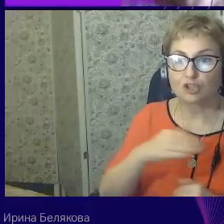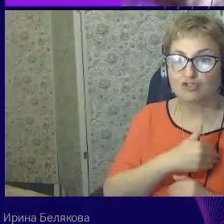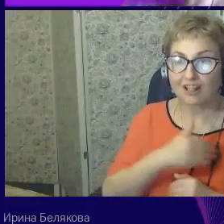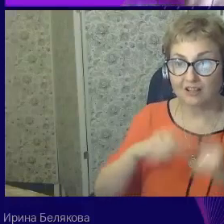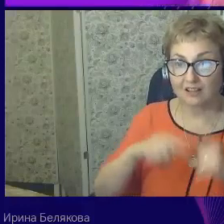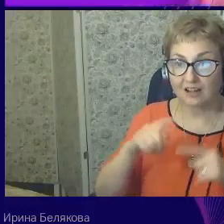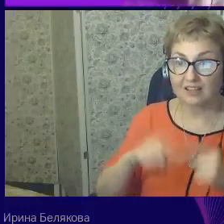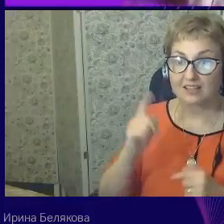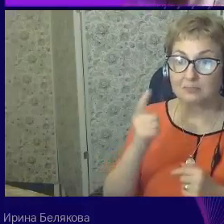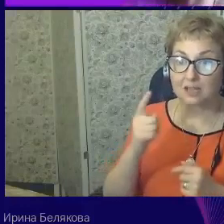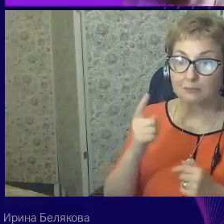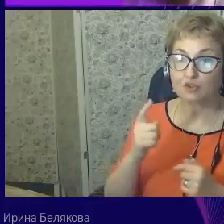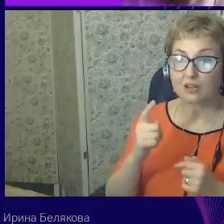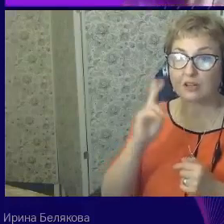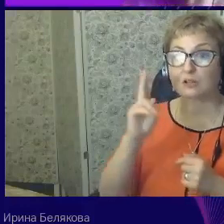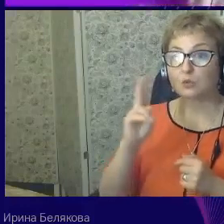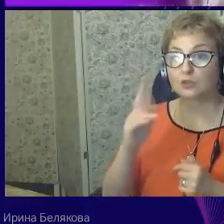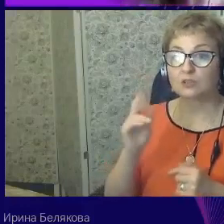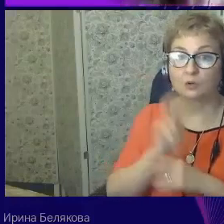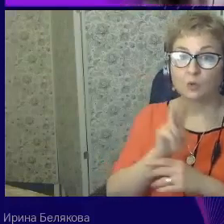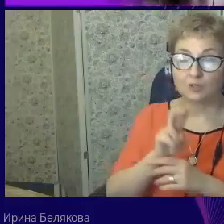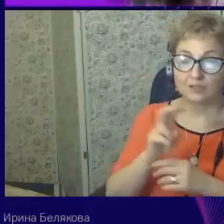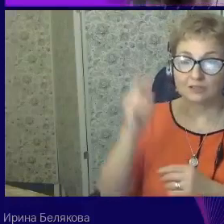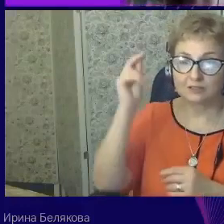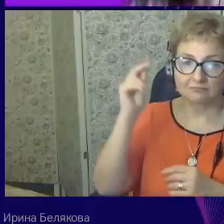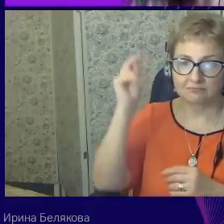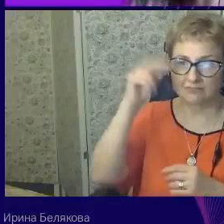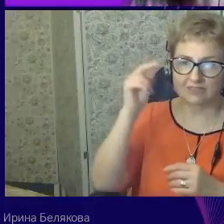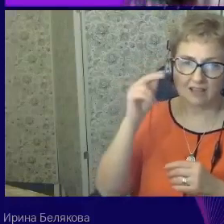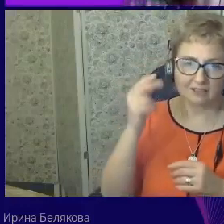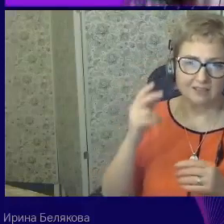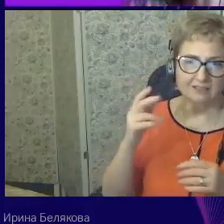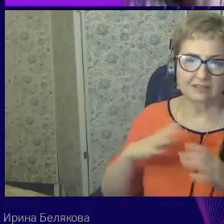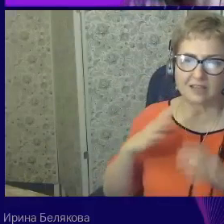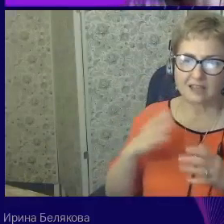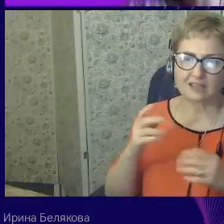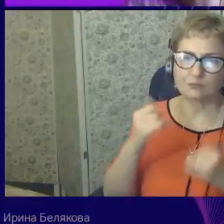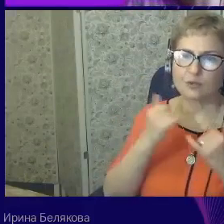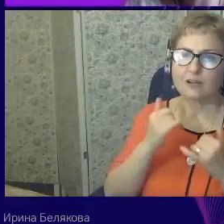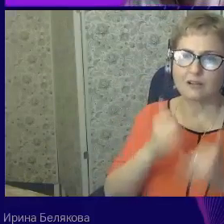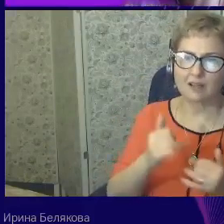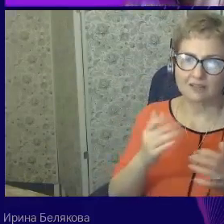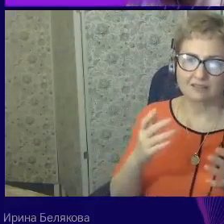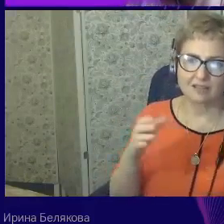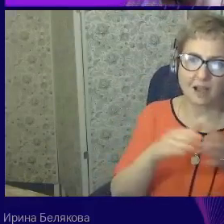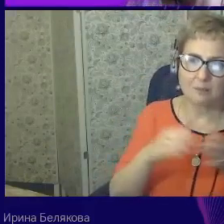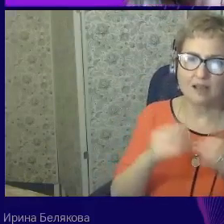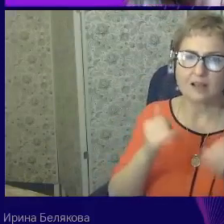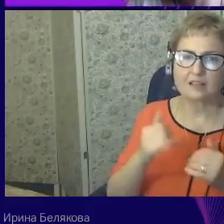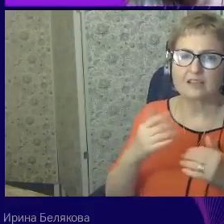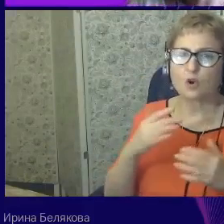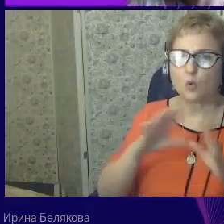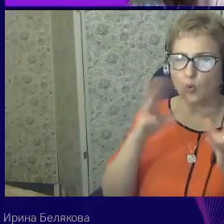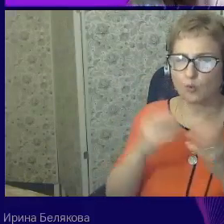что кто-то ходит на занятия исключительно вот ради компании, ради социализации, ради общего физического